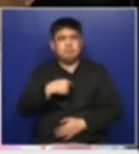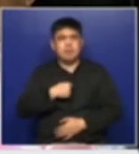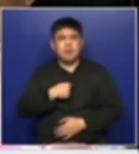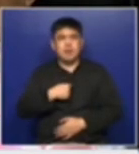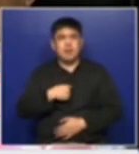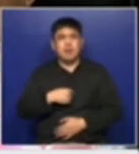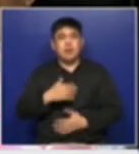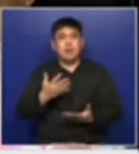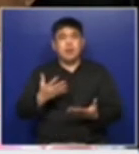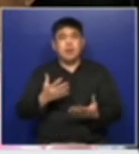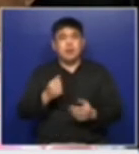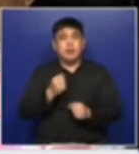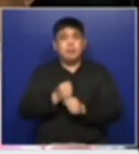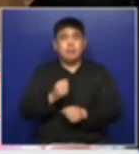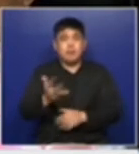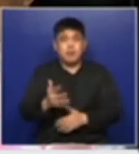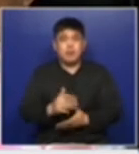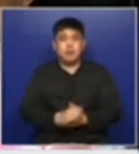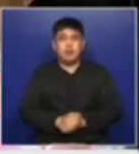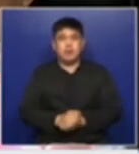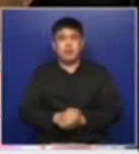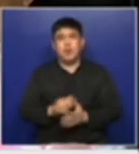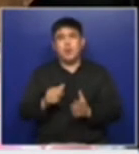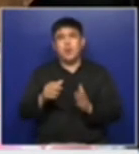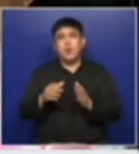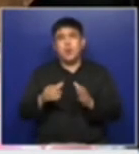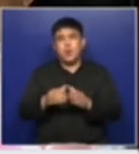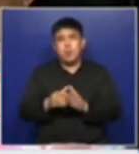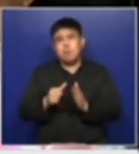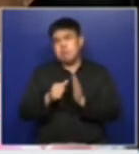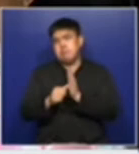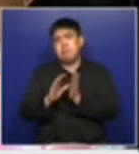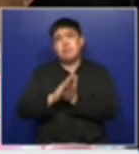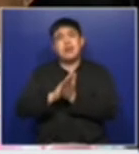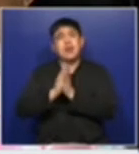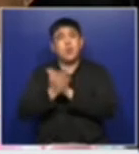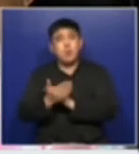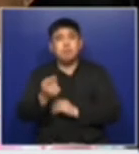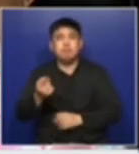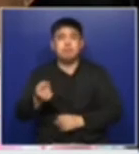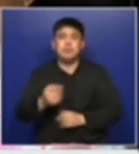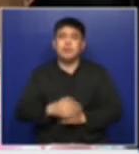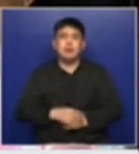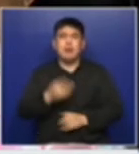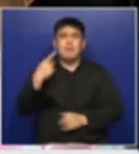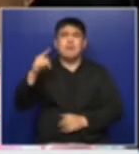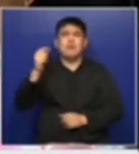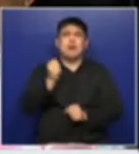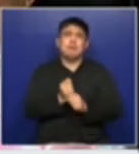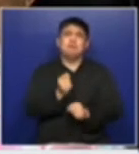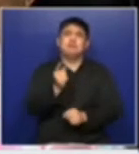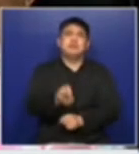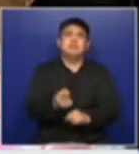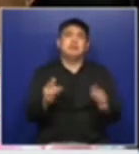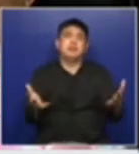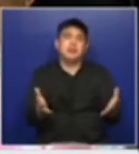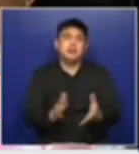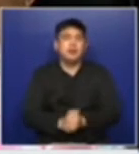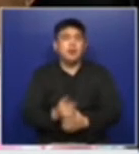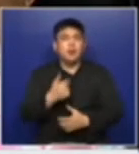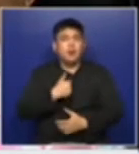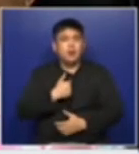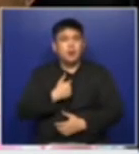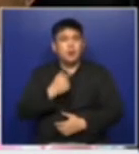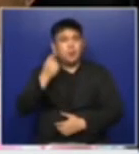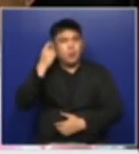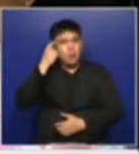ฏิวัติไม่ใช้ใช้คณะปฏิรูปประเทศแล้วพวกเราก็ใช้กันมาอย่างนั้นตลอดมาไม่เกิดประโยชน์อะไรครับและที่สำคัญ